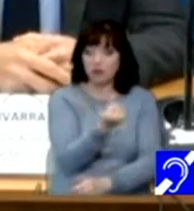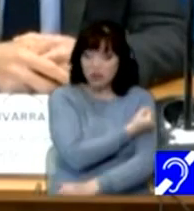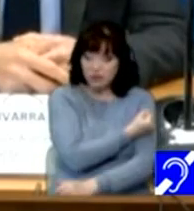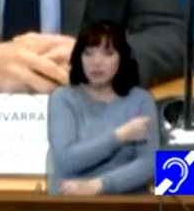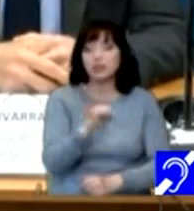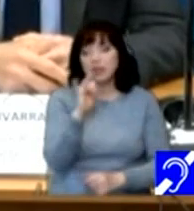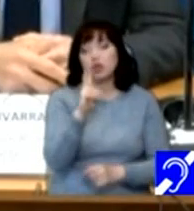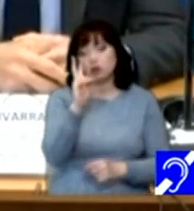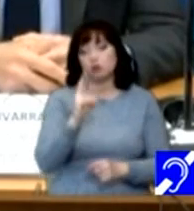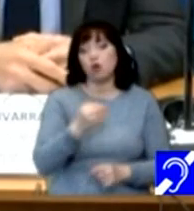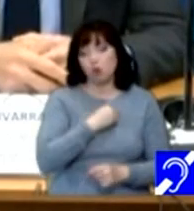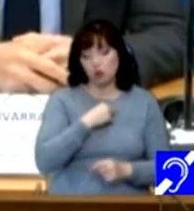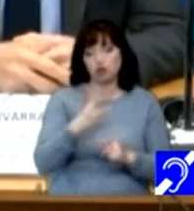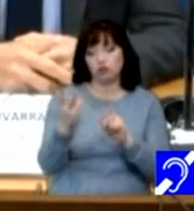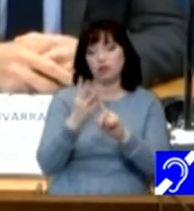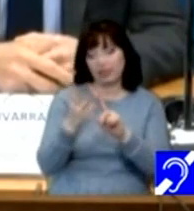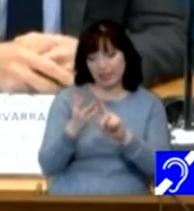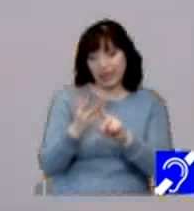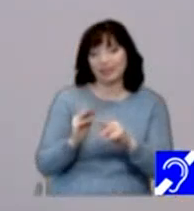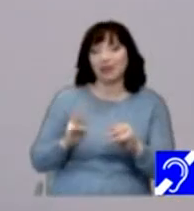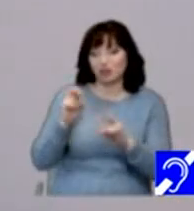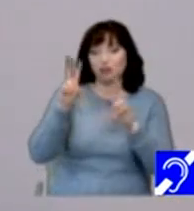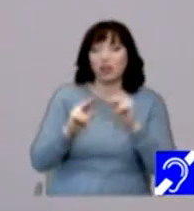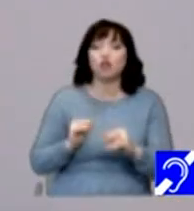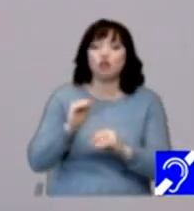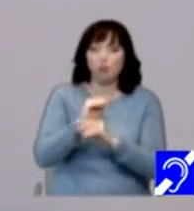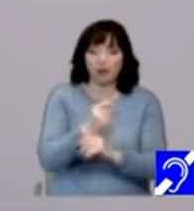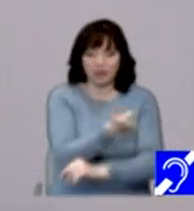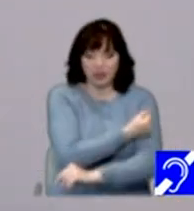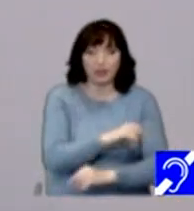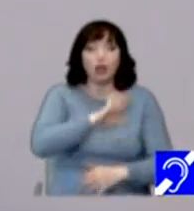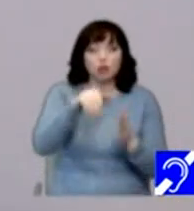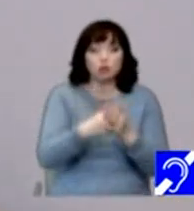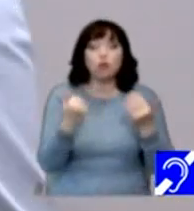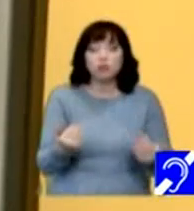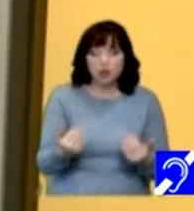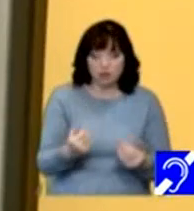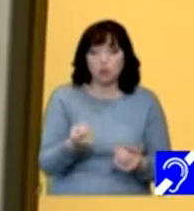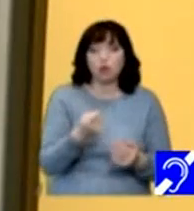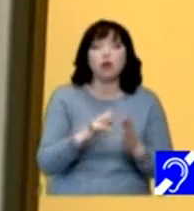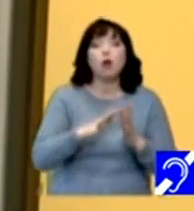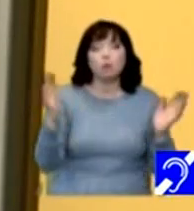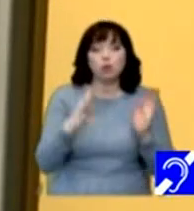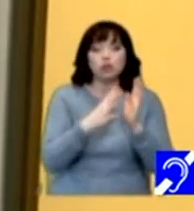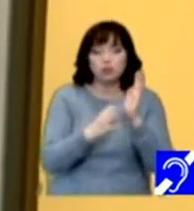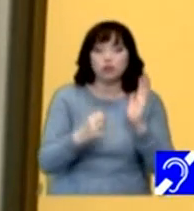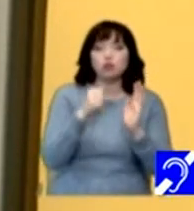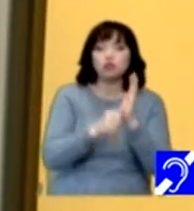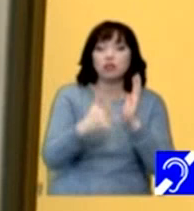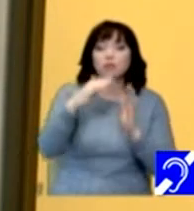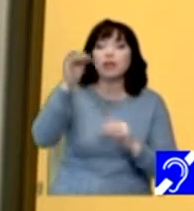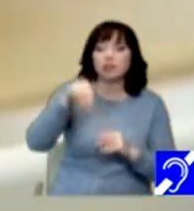pentru administrarea dozelor suplimentare. Până în prezent, în Republica Moldova, puțin peste